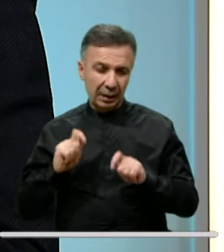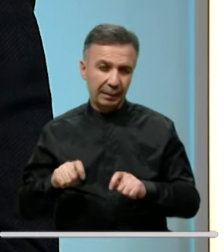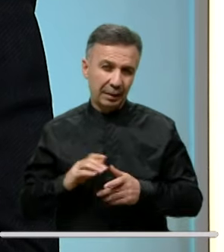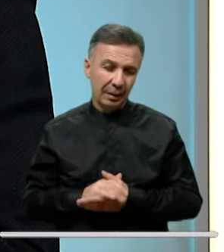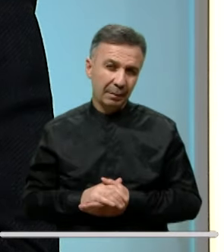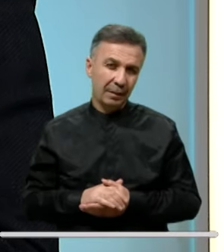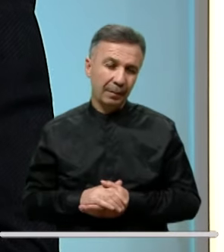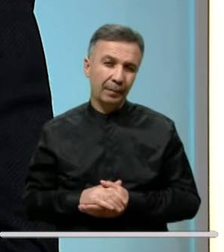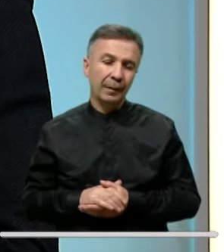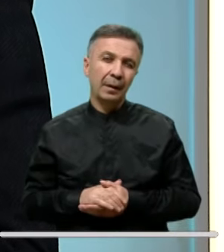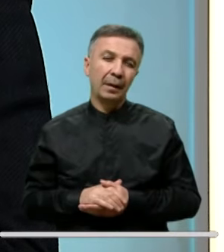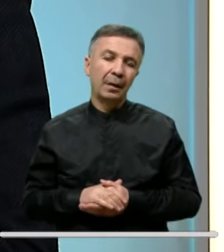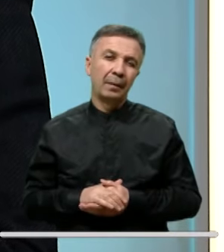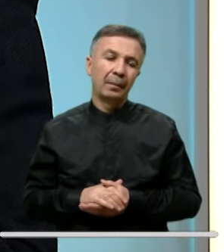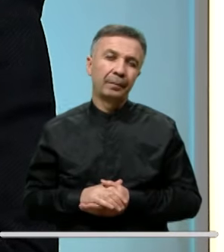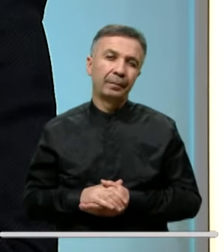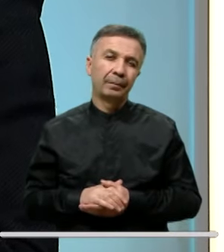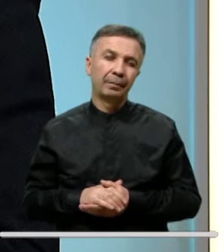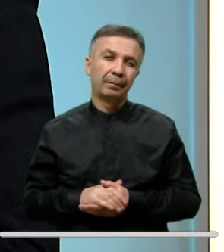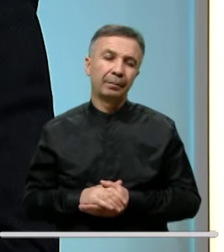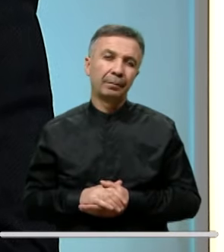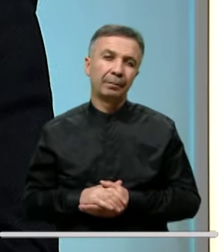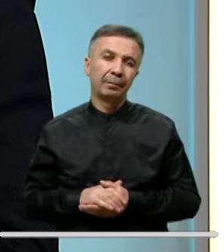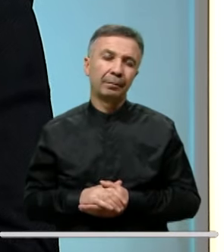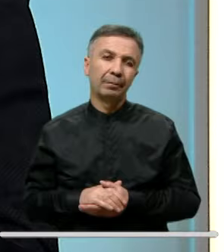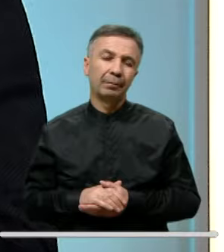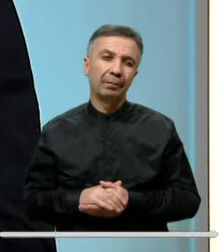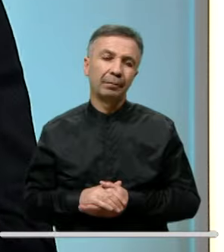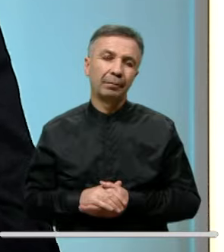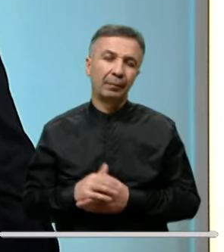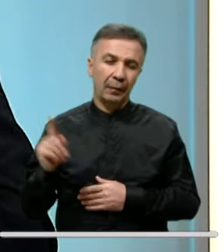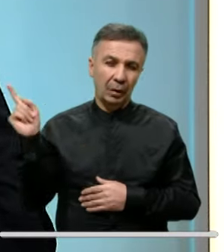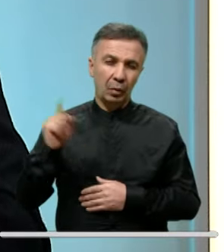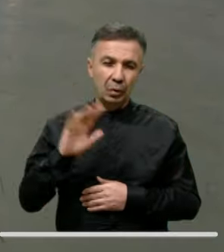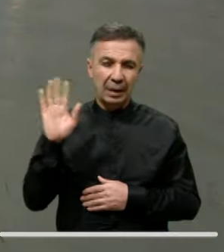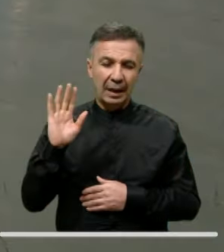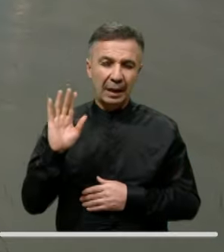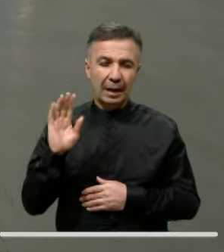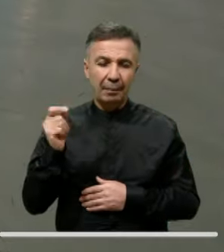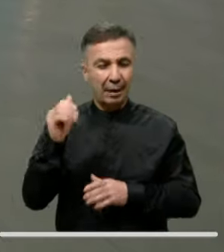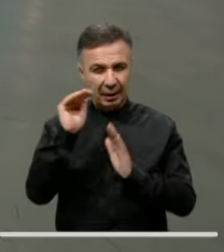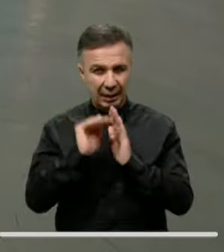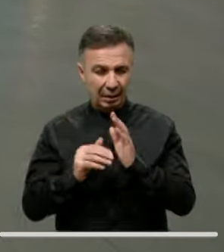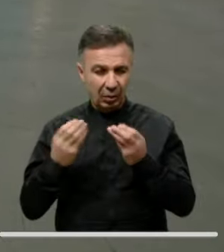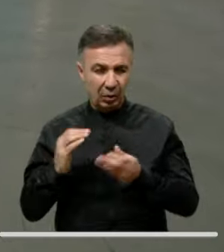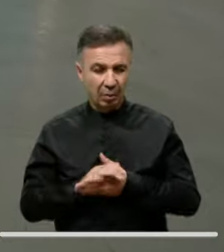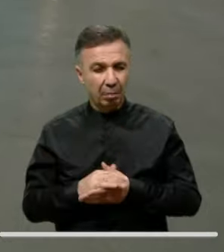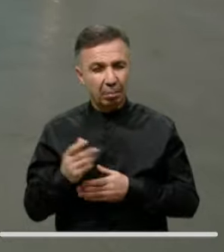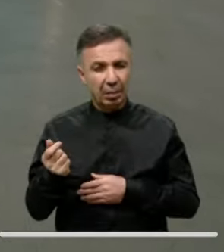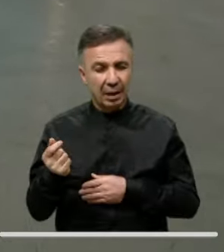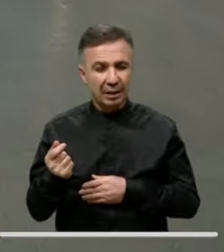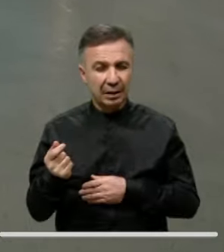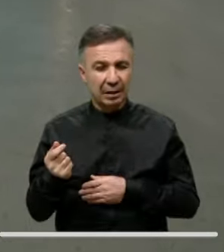şey olmadığı, müşterisi olmadığı zaman ikinciye bir daha çıkmak. O zaman %50 indirimli çıkıyor. Bu sefer de mesela indirimli çıkıyor. Yani parasını veya